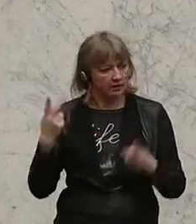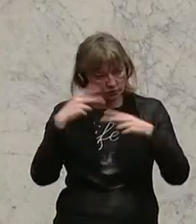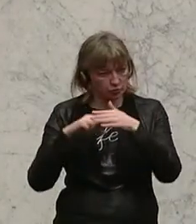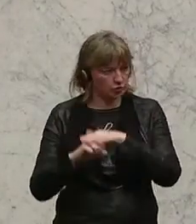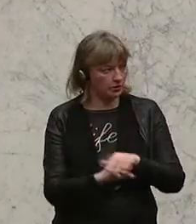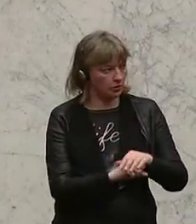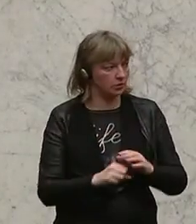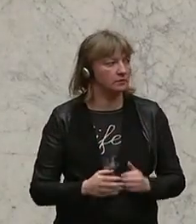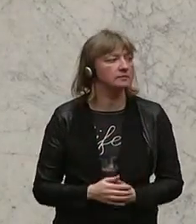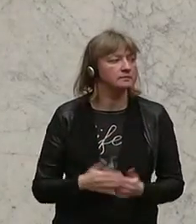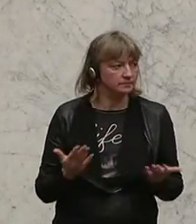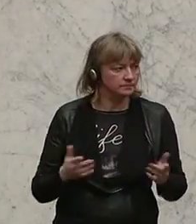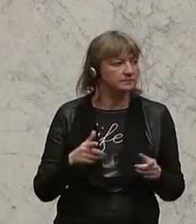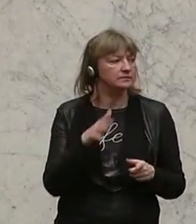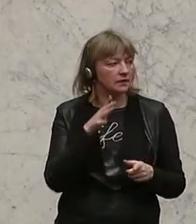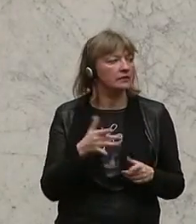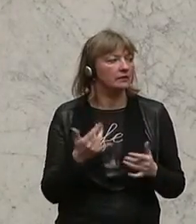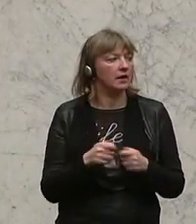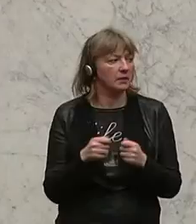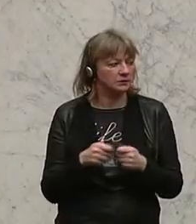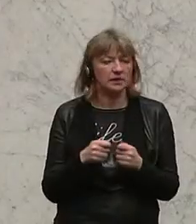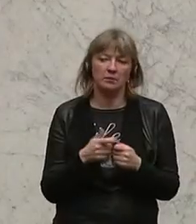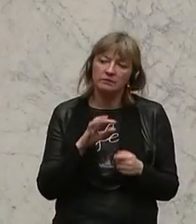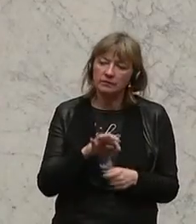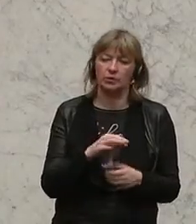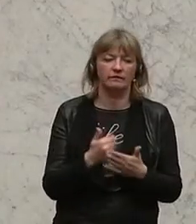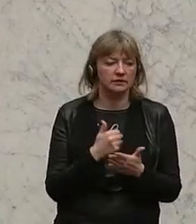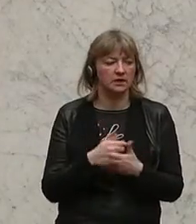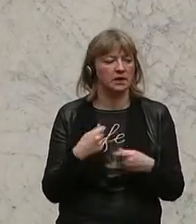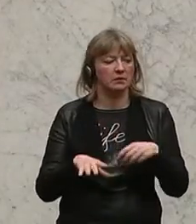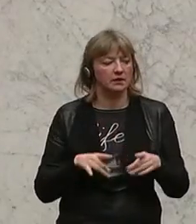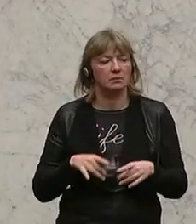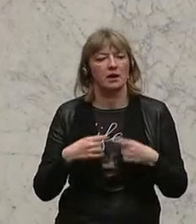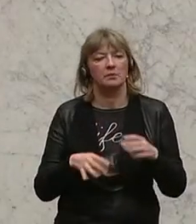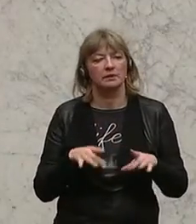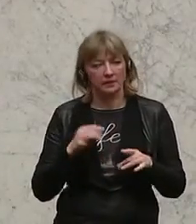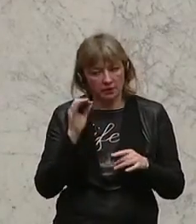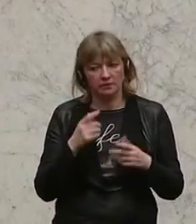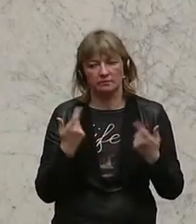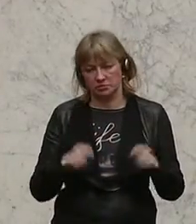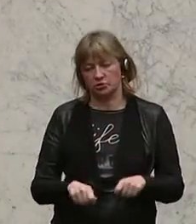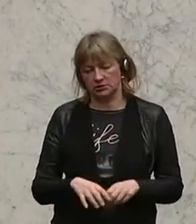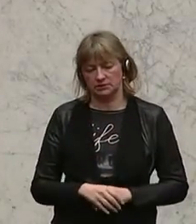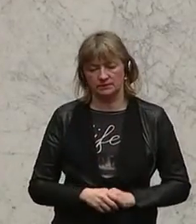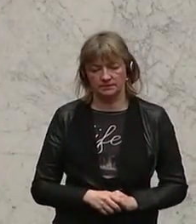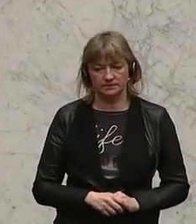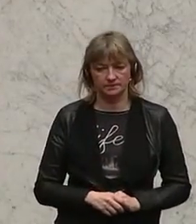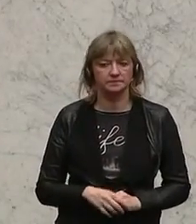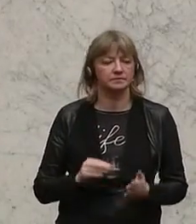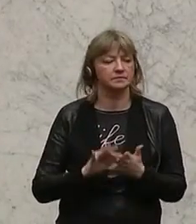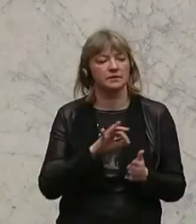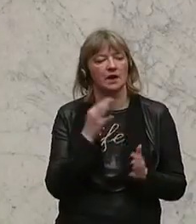Zustimmung geben werden, um diese Maßnahmen im Interesse der Vertreter der Arbeitnehmerinnen und Arbeitnehmer zu beschließen.